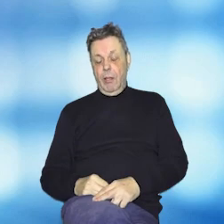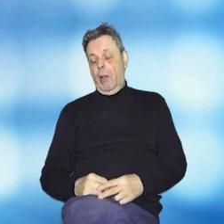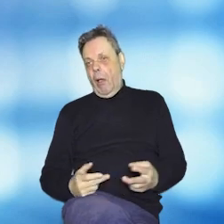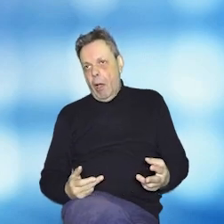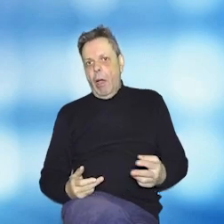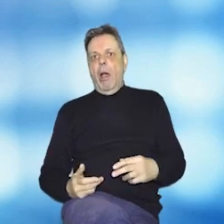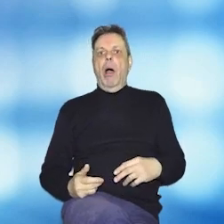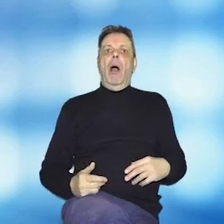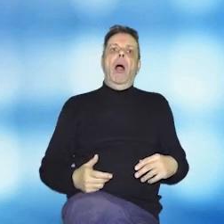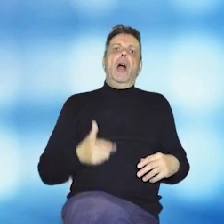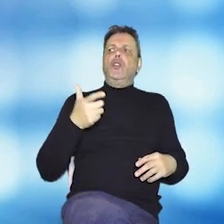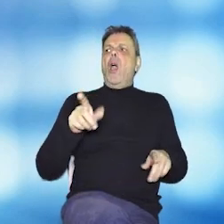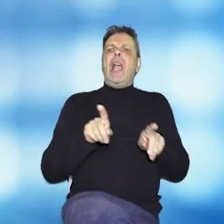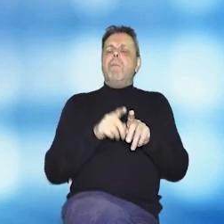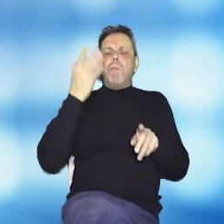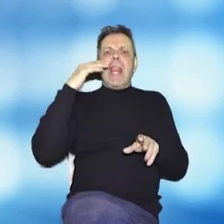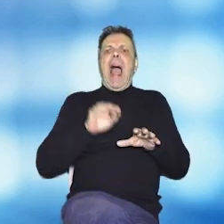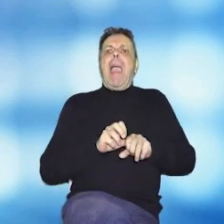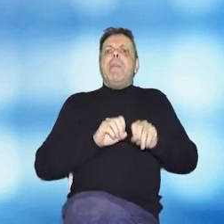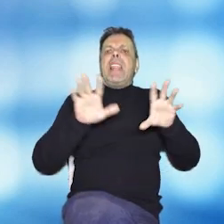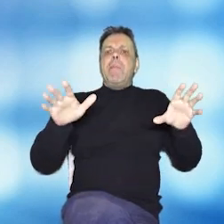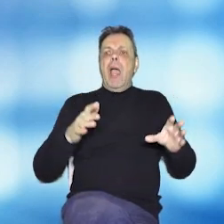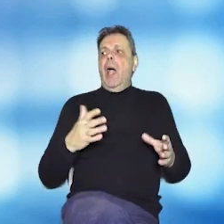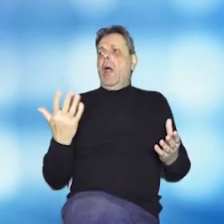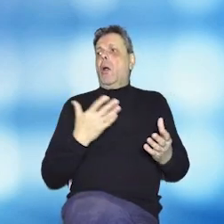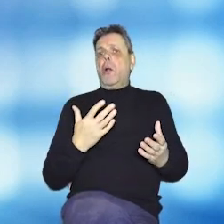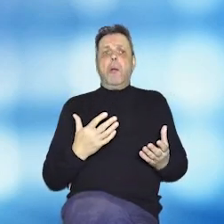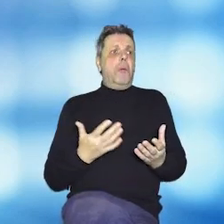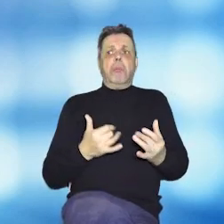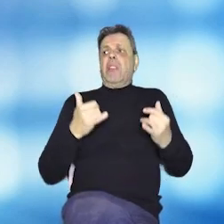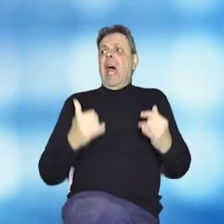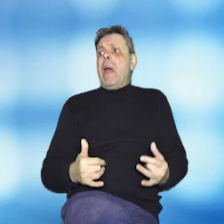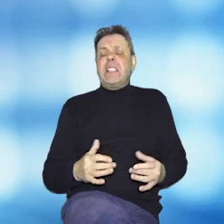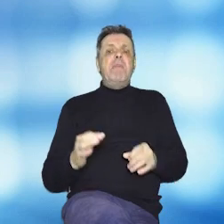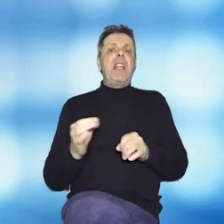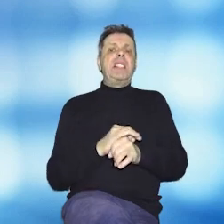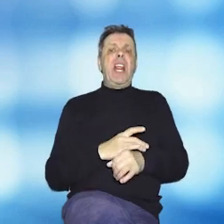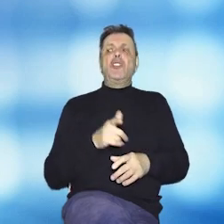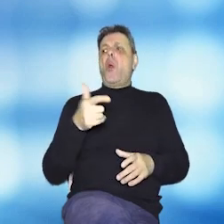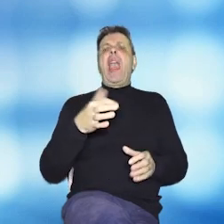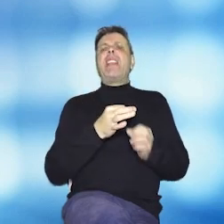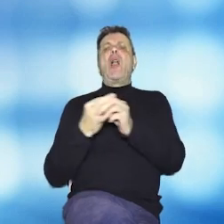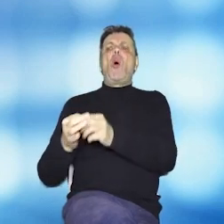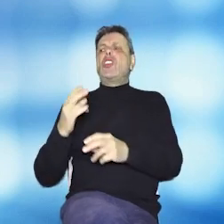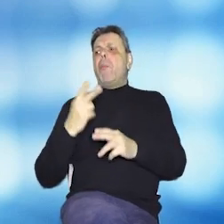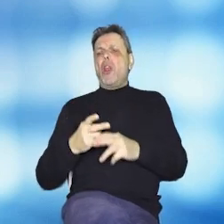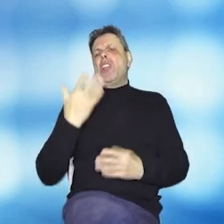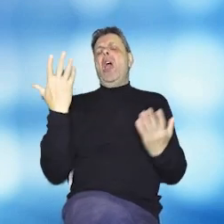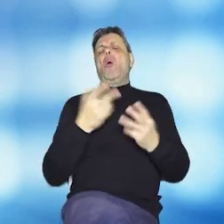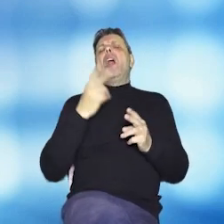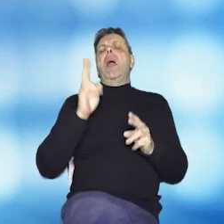govoriti kao jednoj epidemiji koja je relativno nedavno startala. On je danas na sreću jedna kronična bolest koja se terapijom